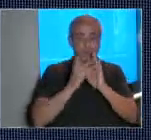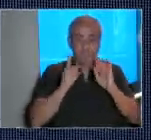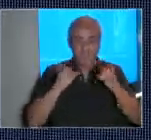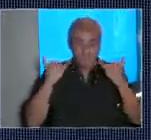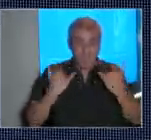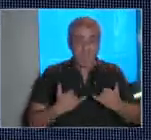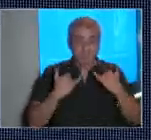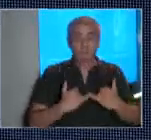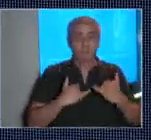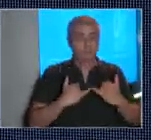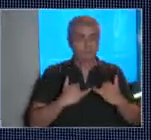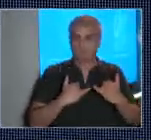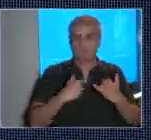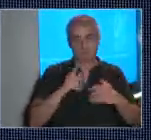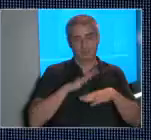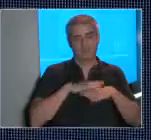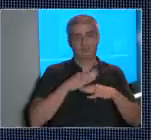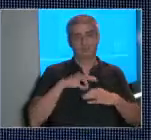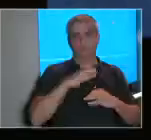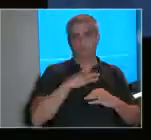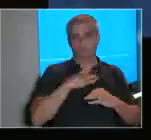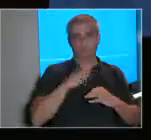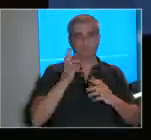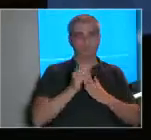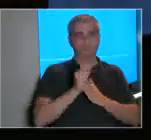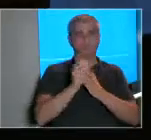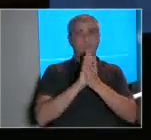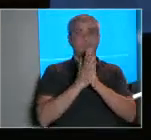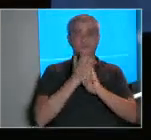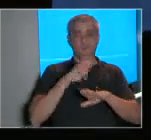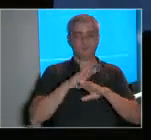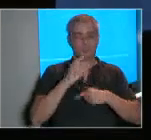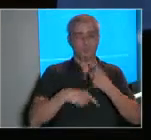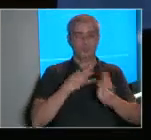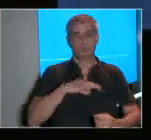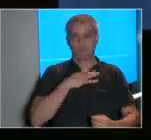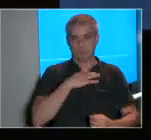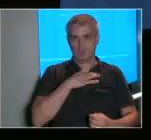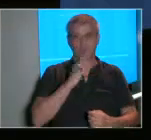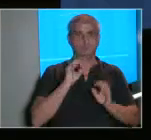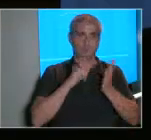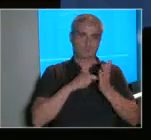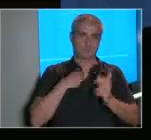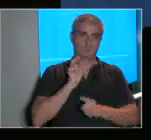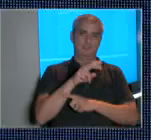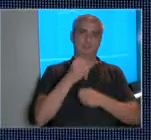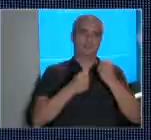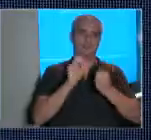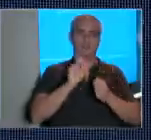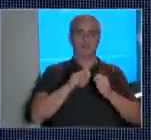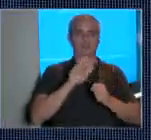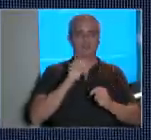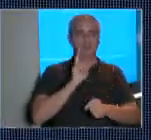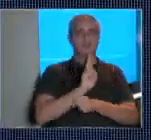לקרות עכשיו. זה התפקיד שלנו, להוביל את השינוי, זה התפקיד של הדור שלנו. בשביל זה אני רצה לכנסת, כי אנחנו